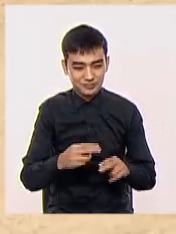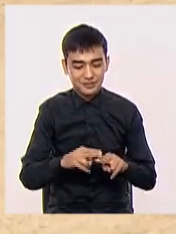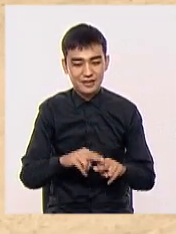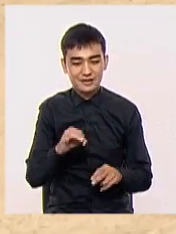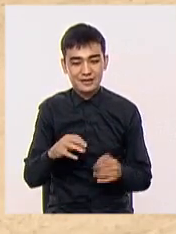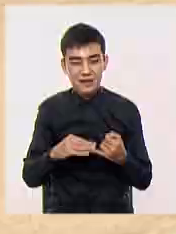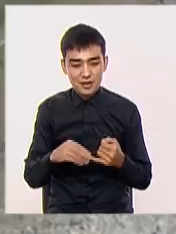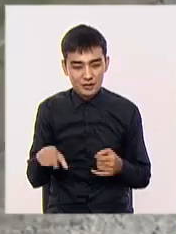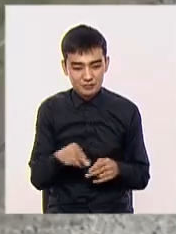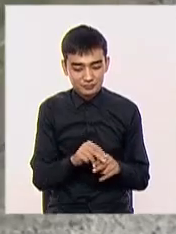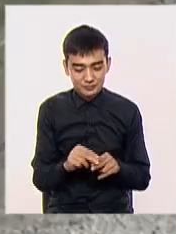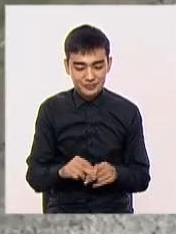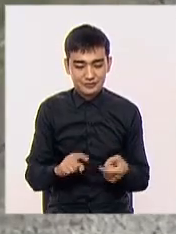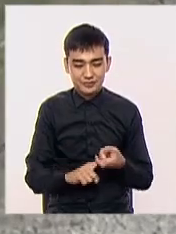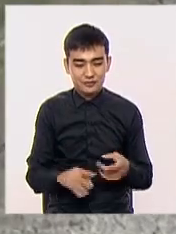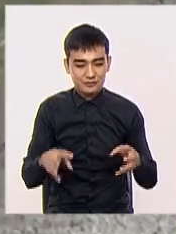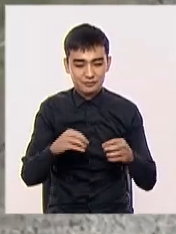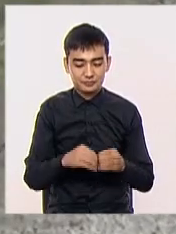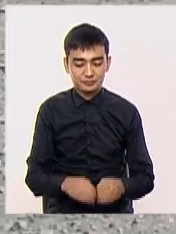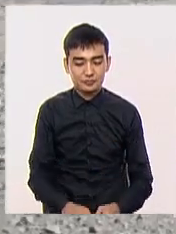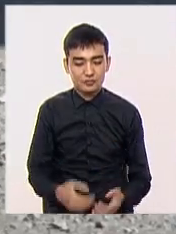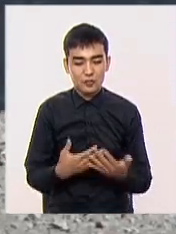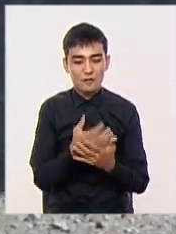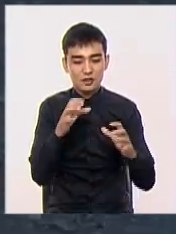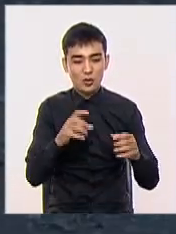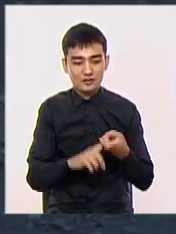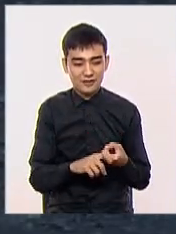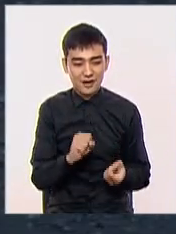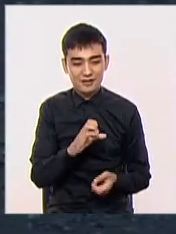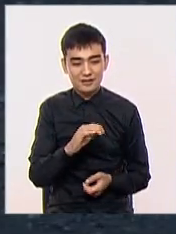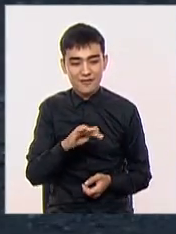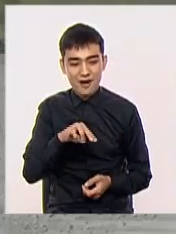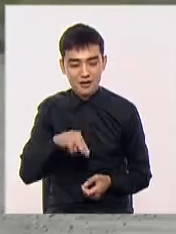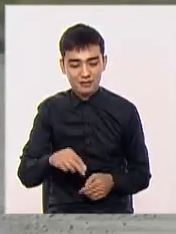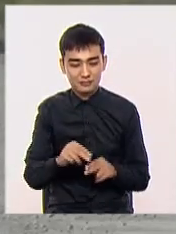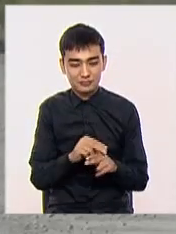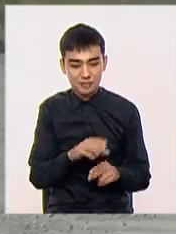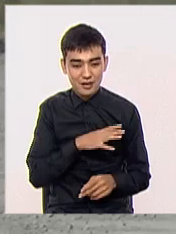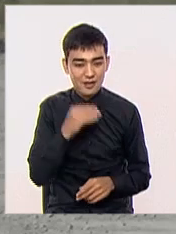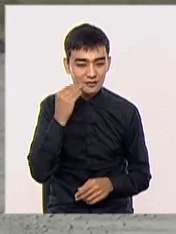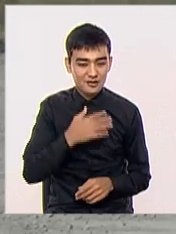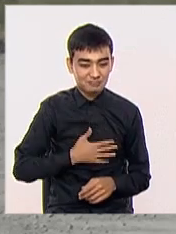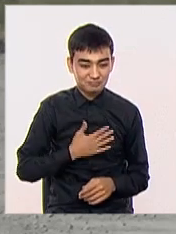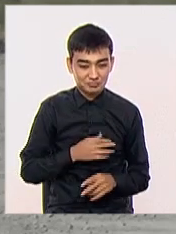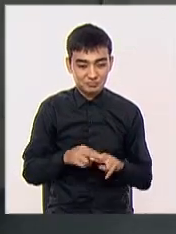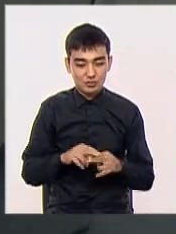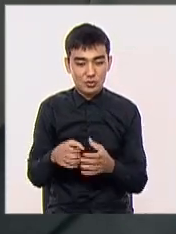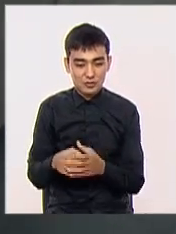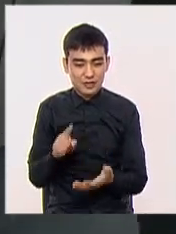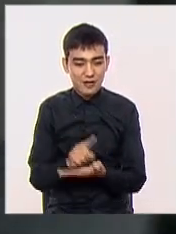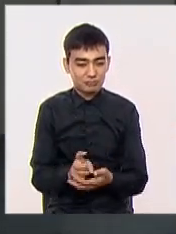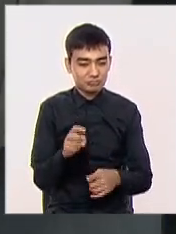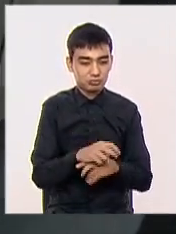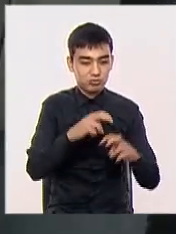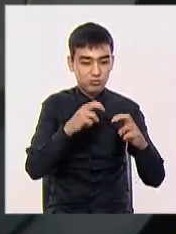келтіру жұмысы кіріп тұр. Жаңа заң жобасына сай төселген асфальтқа жол активтерінің ұлттық сапа орталығы міндетті түрде